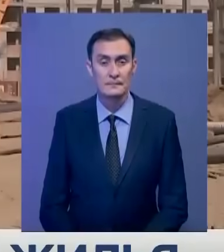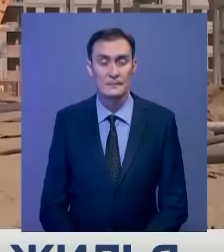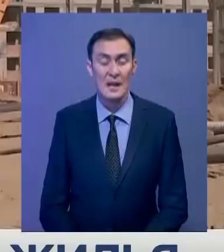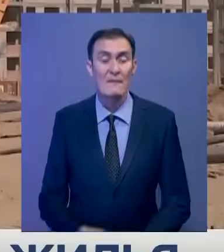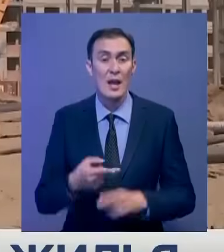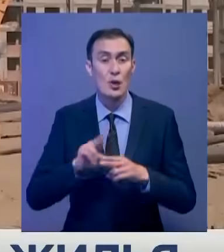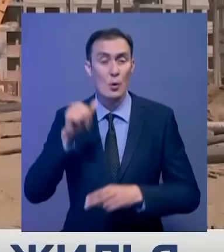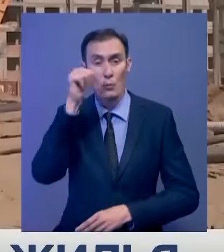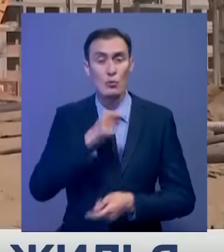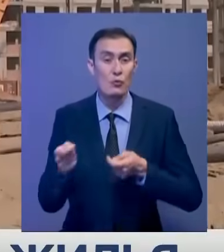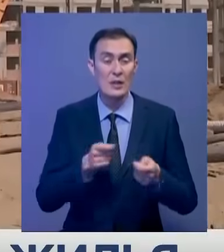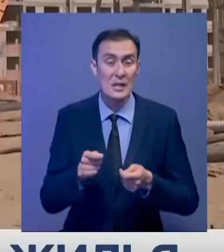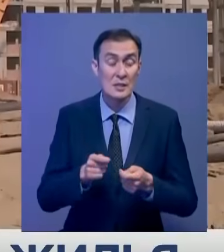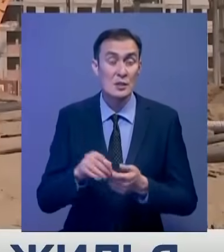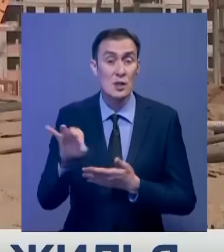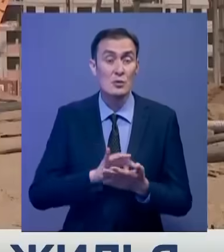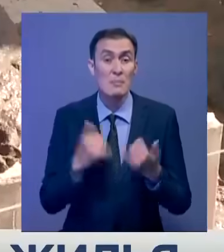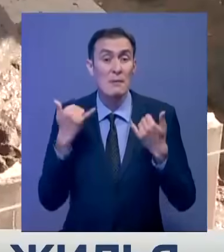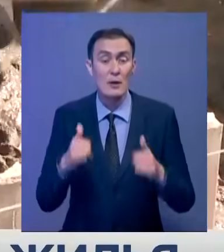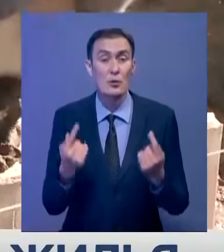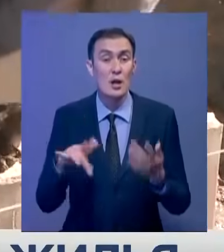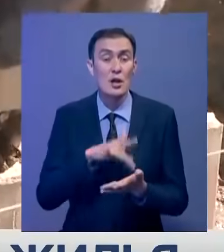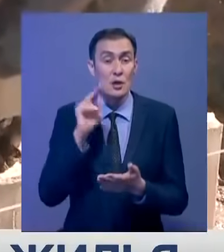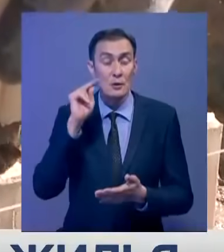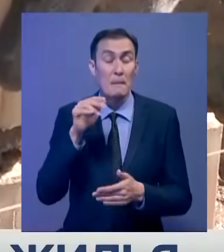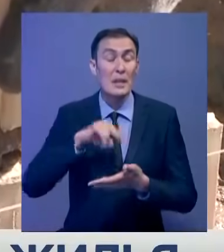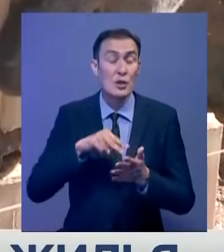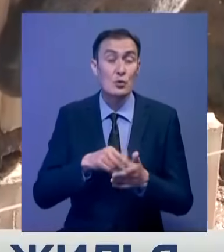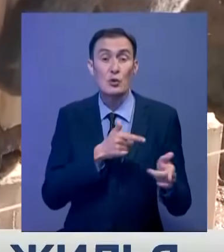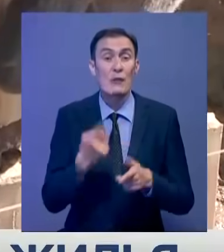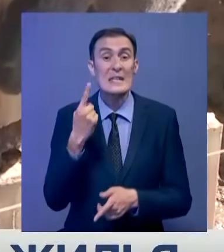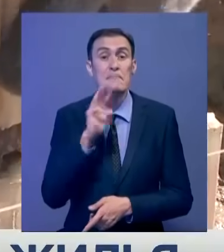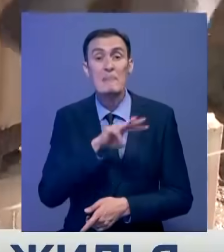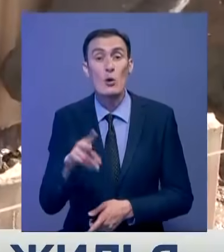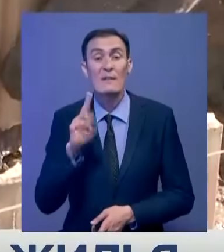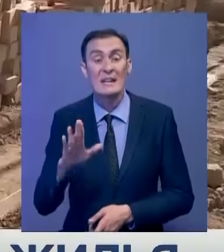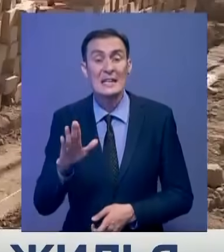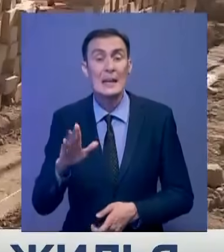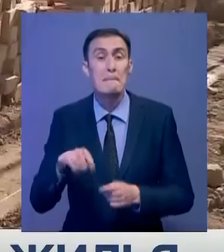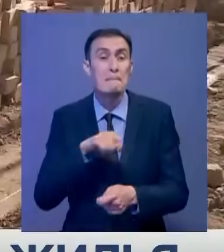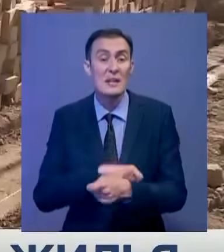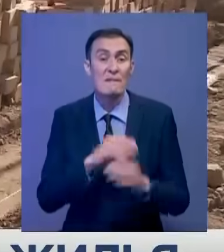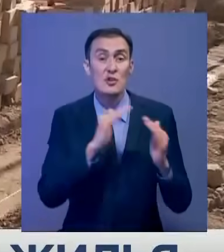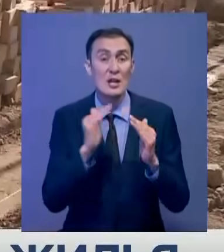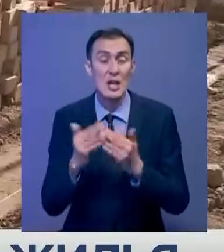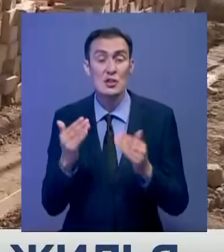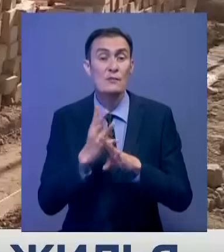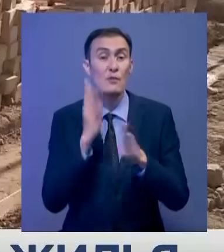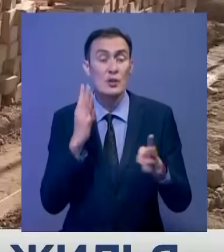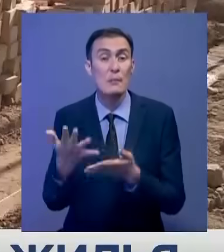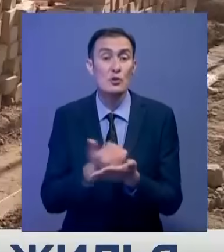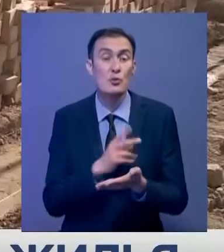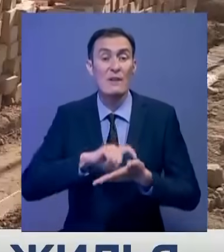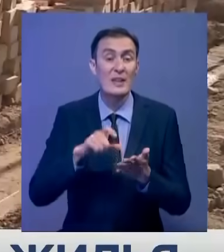В этом году местные власти замахнулись на небывалую для Шымкента цифру. Планируют сдать 1 000 000 квадратных метров жилья. Ведь сейчас в очереди на